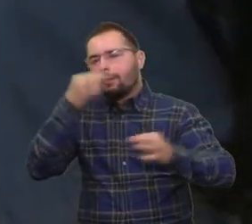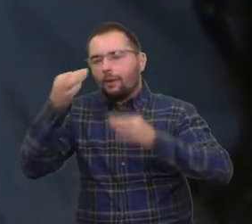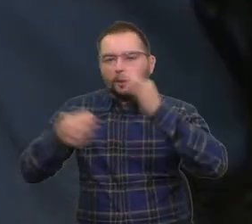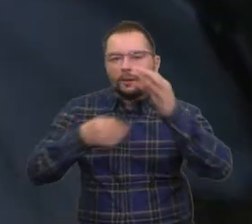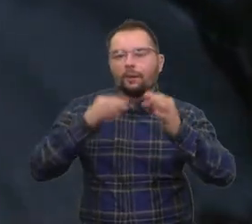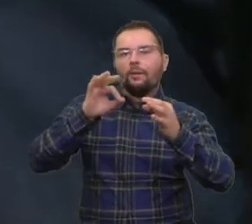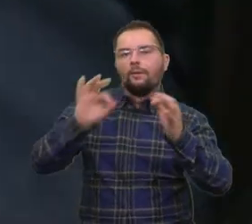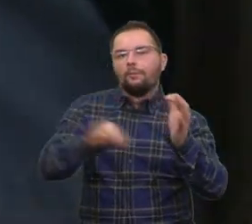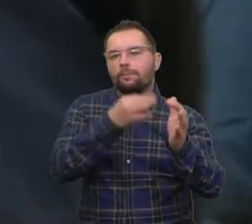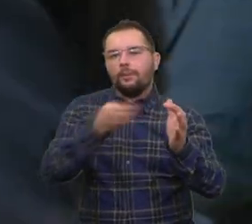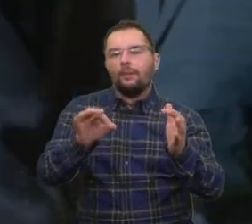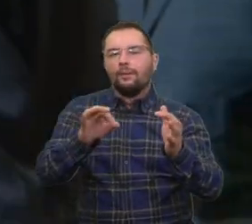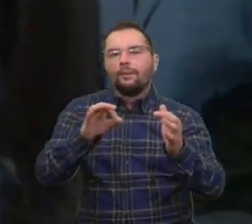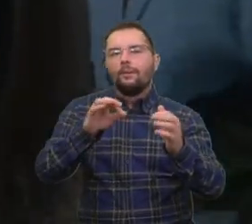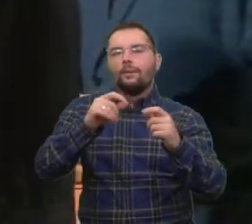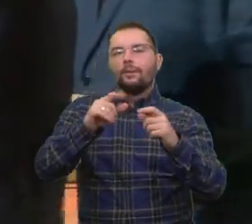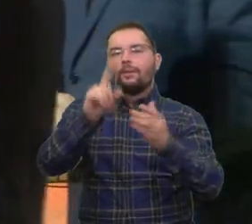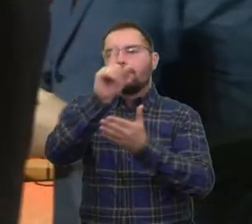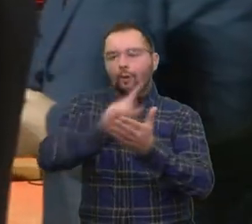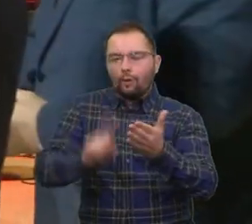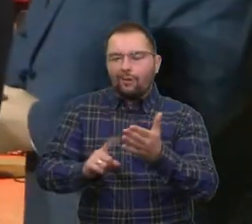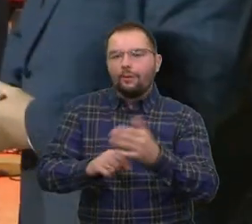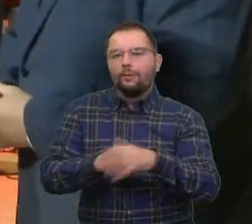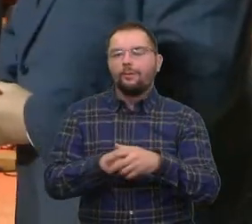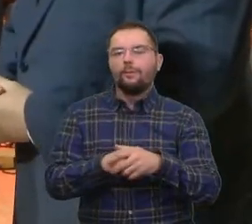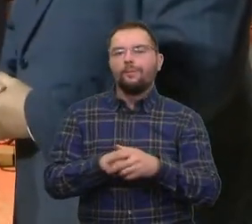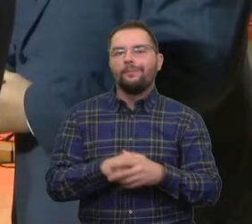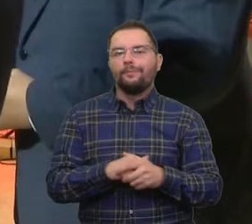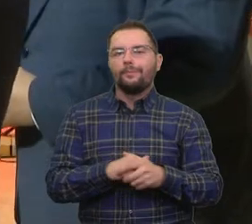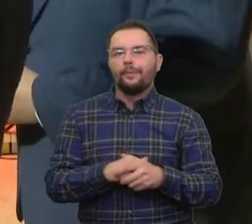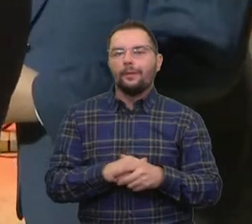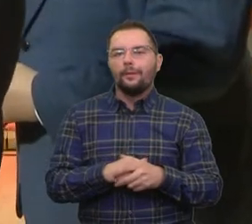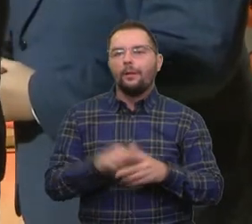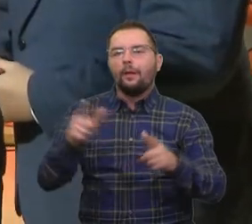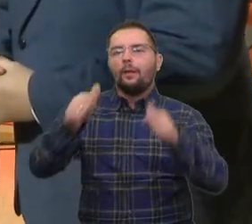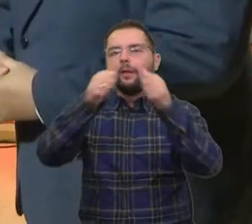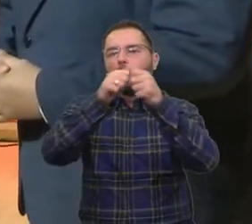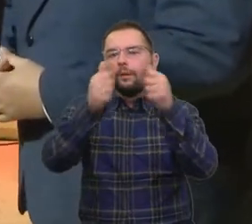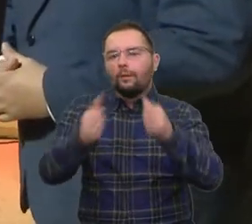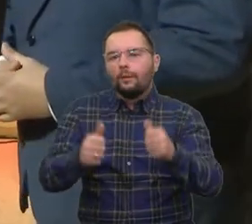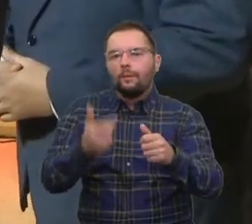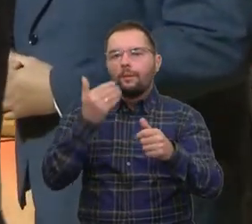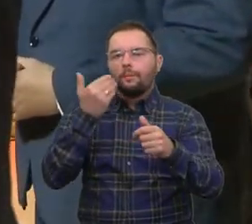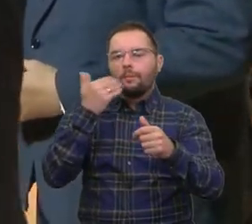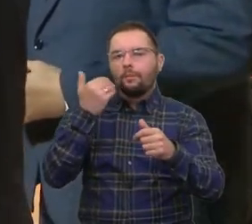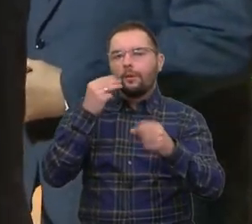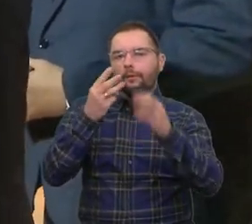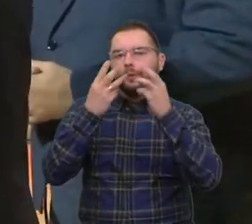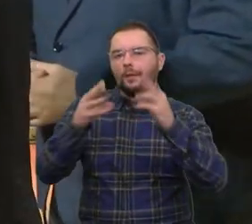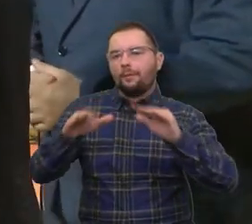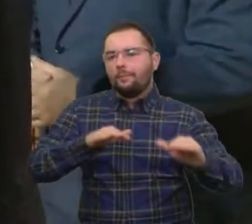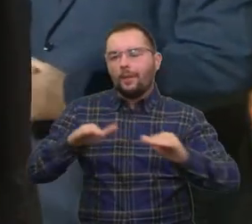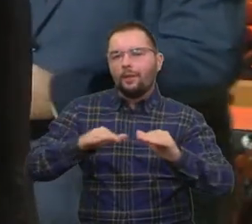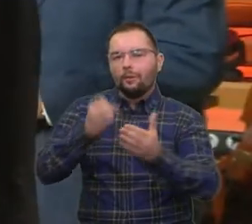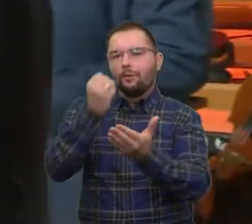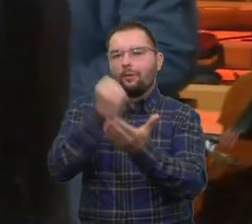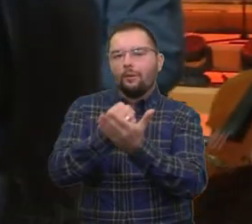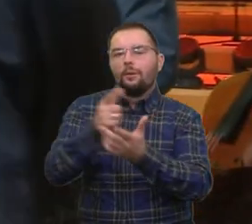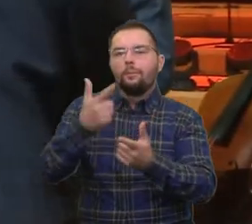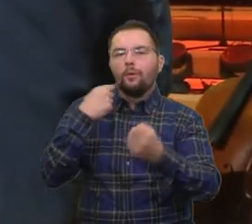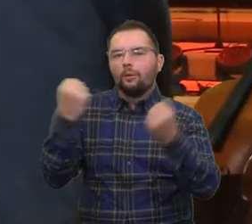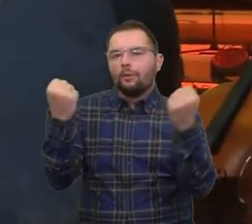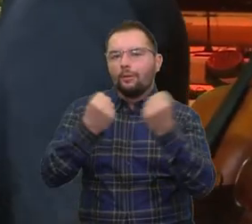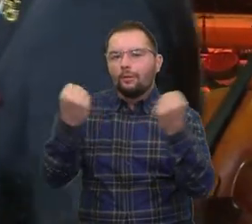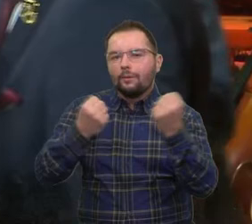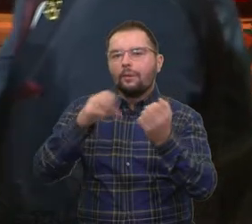No, statuetka superstarosta, myślę, że to też statuetka, która swoje waży, ale jak widać tutaj naprawdę silna grupa, to